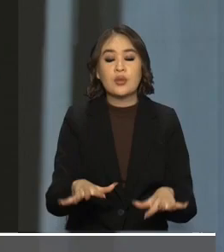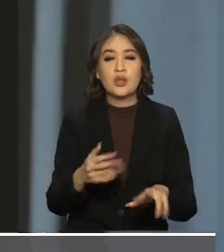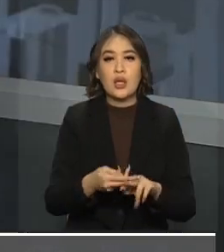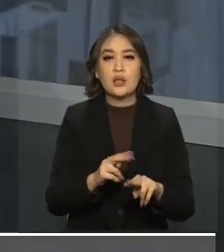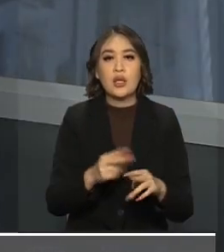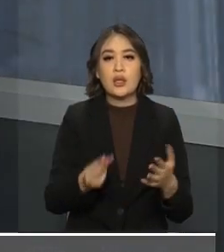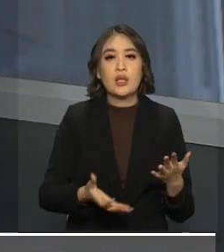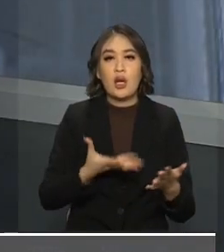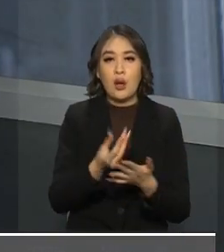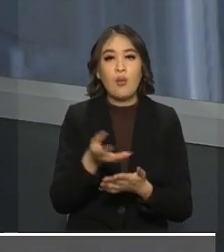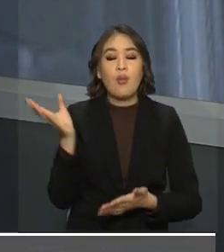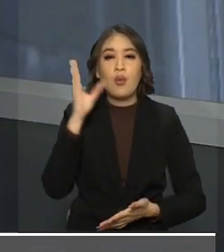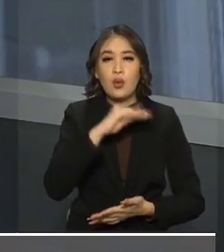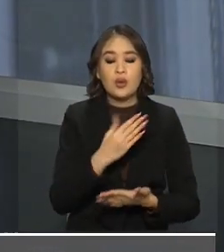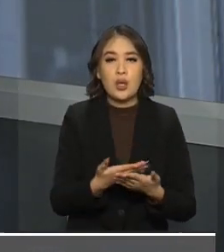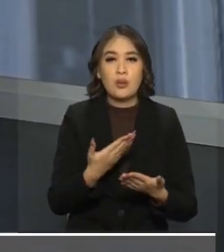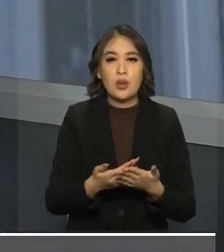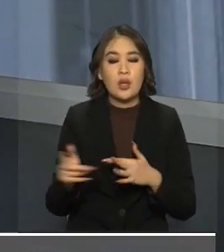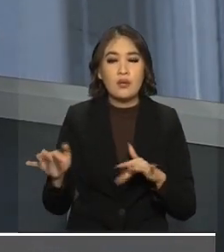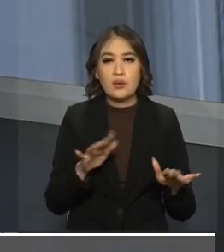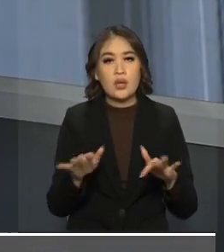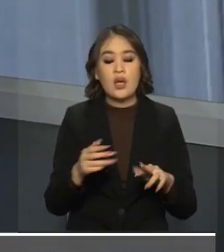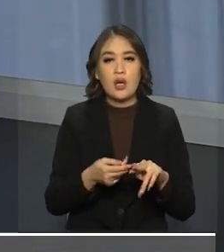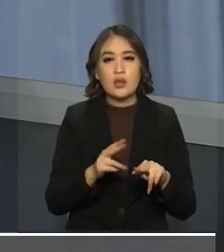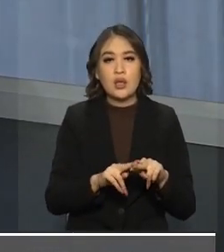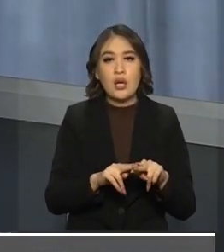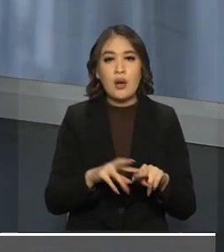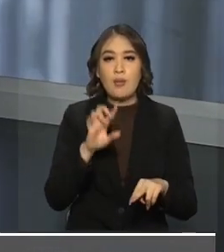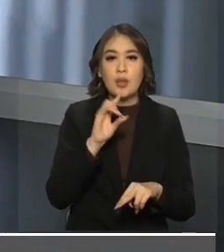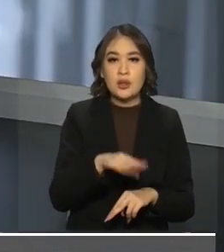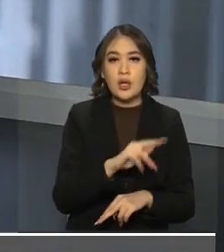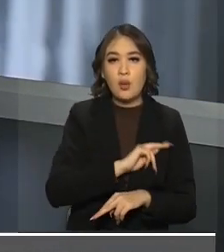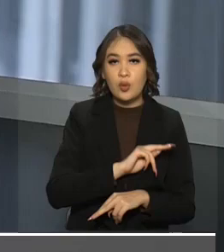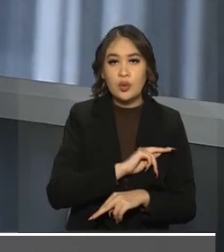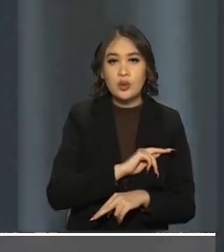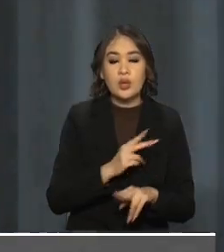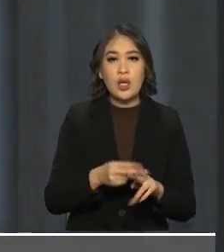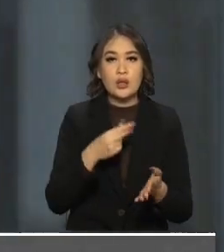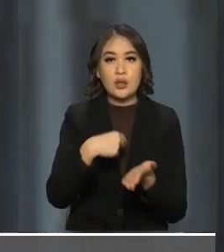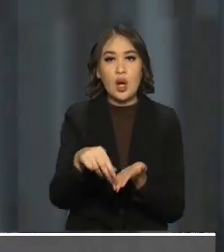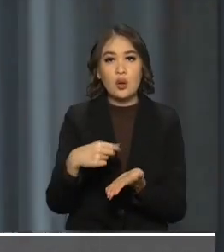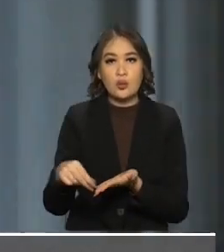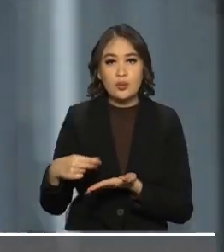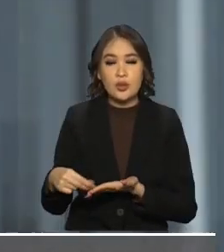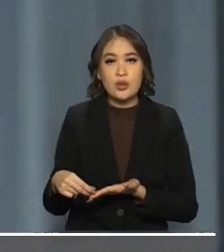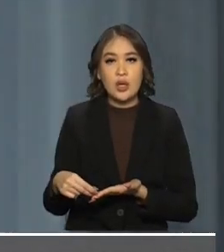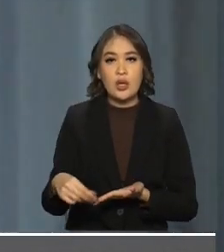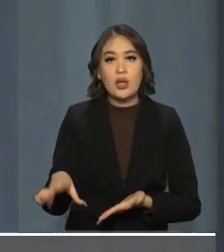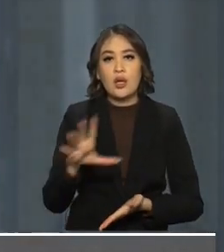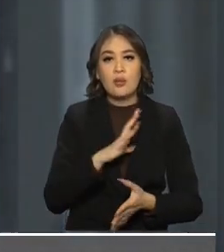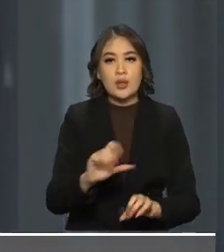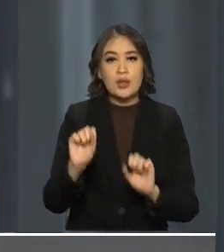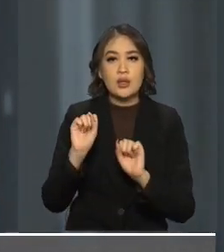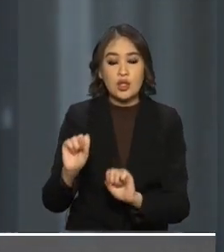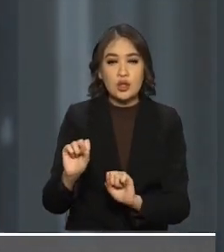эти деньги могут там приобрести, обеспечить быт работников, да, могут закупить средства